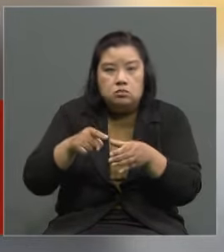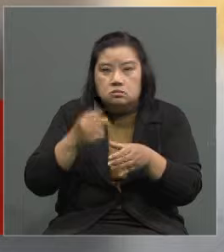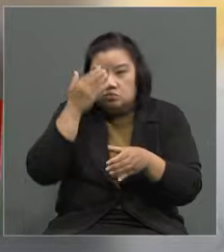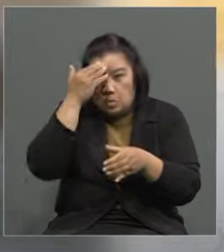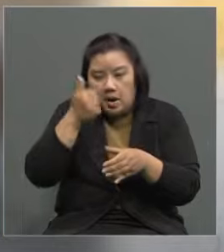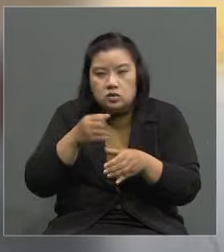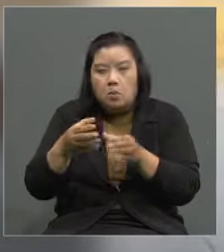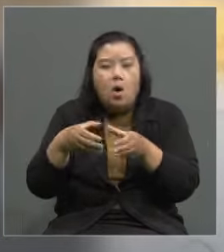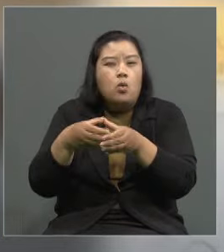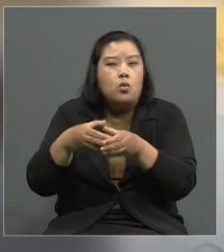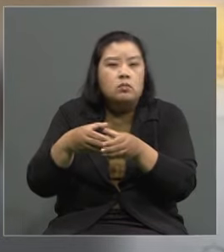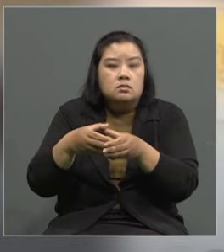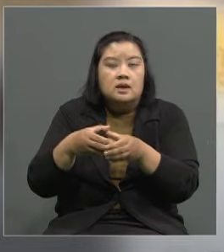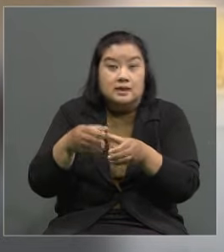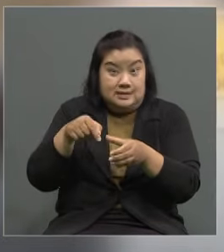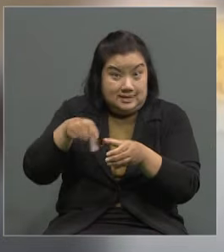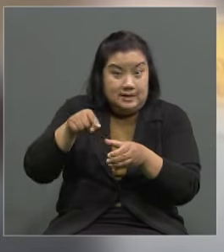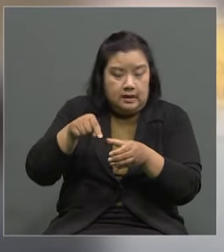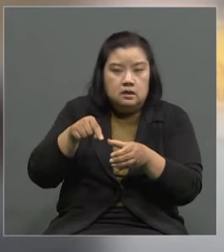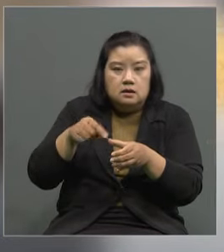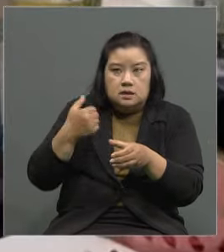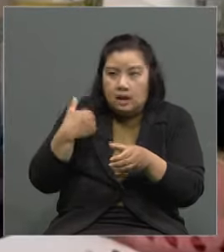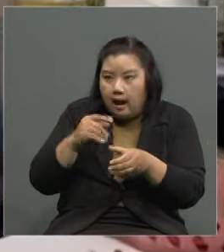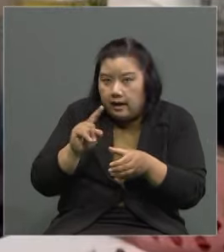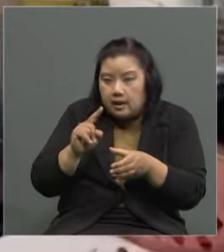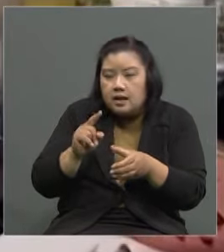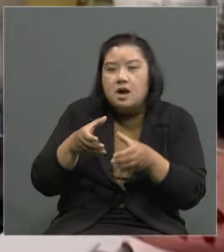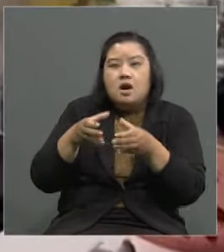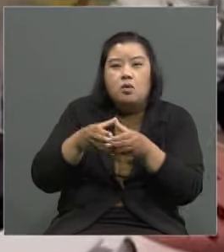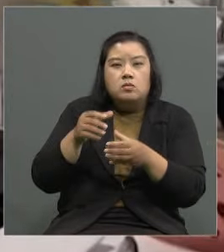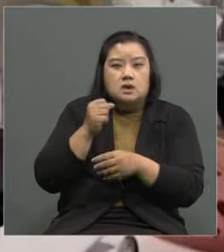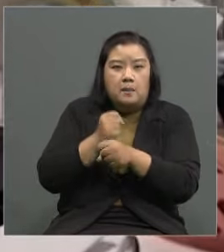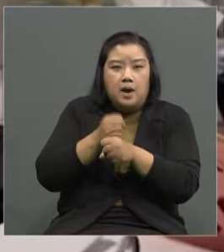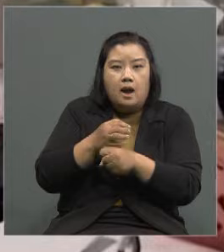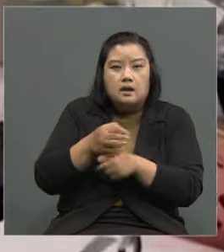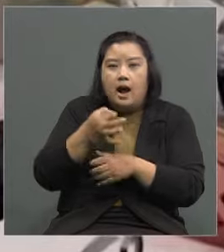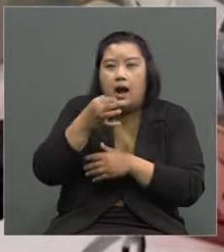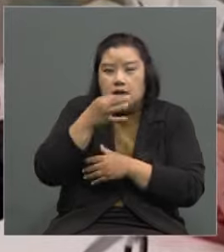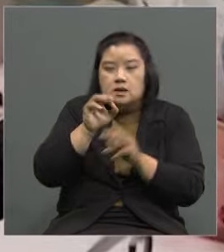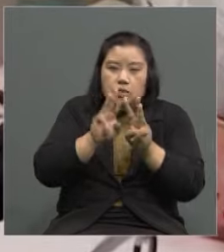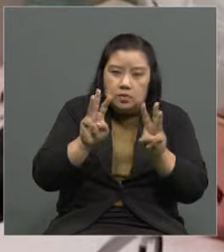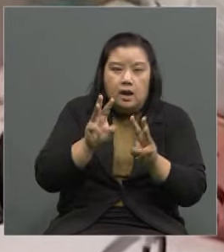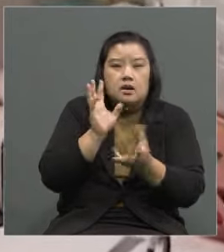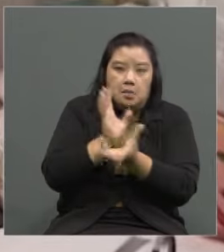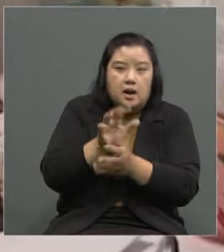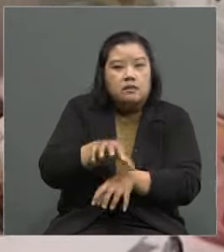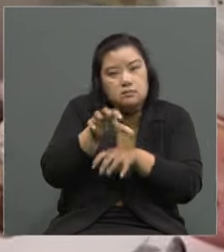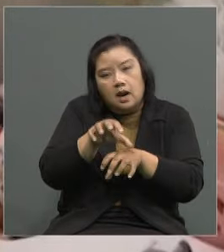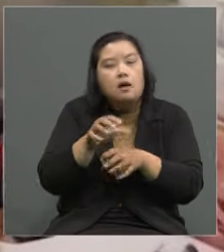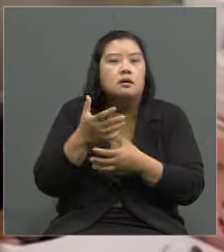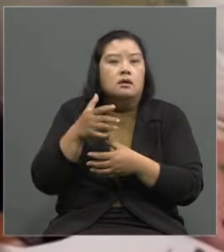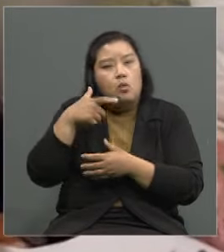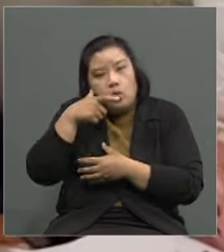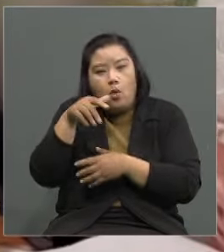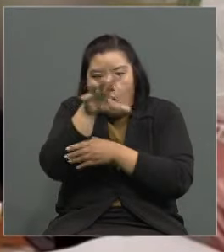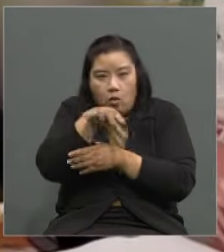มืดอ่ะนะฮะโดยขายให้กับพวกมิชฉาชีพนี่แหละพวกแก๊ง Call Centerพวกนี้พวกเว็บพนันออนไลน์ทีนี้จากการขยายผลครั้งที่แล้ว